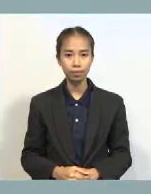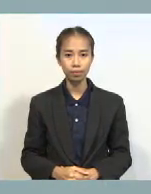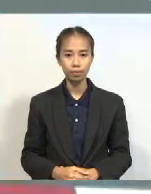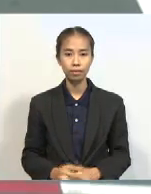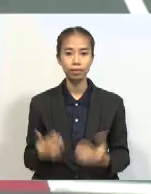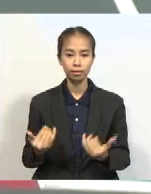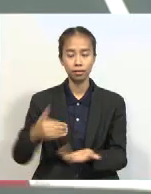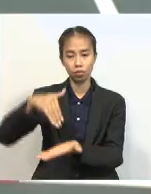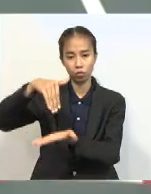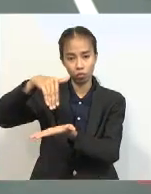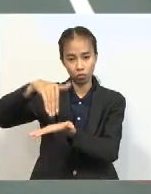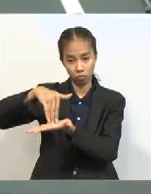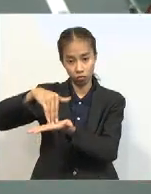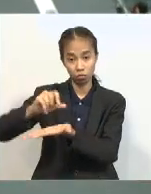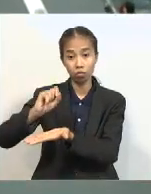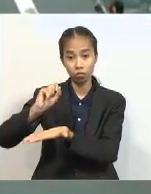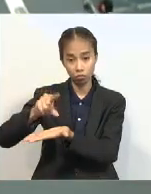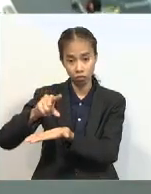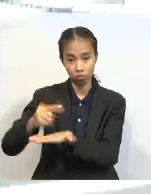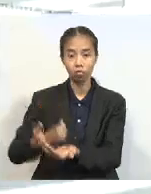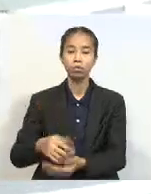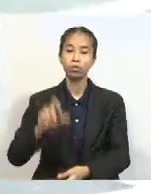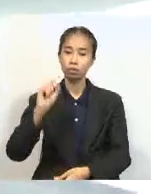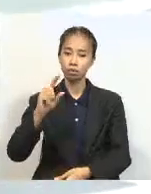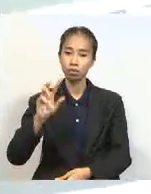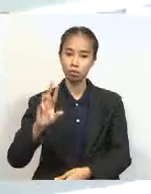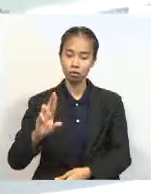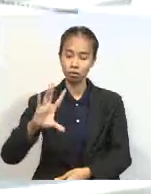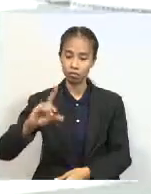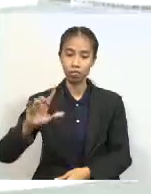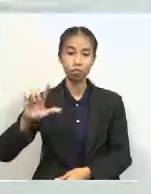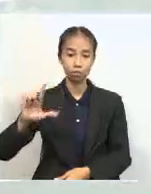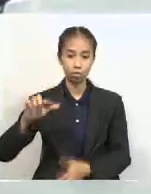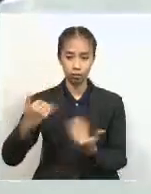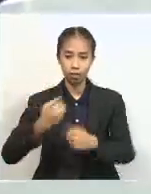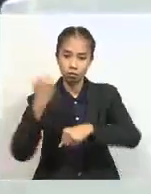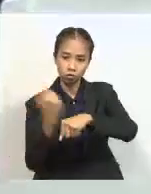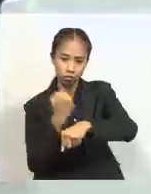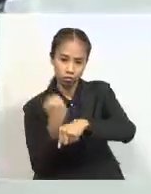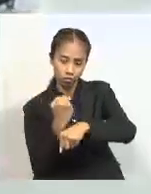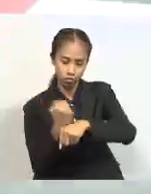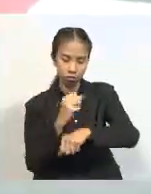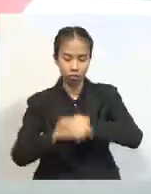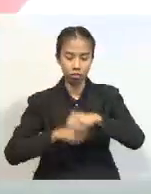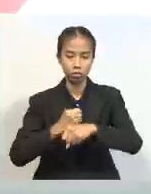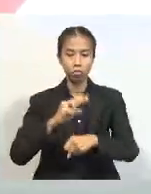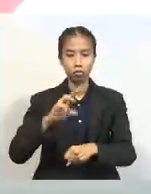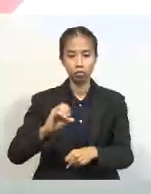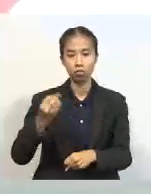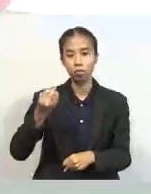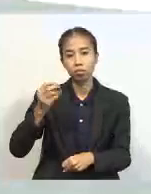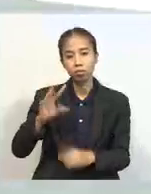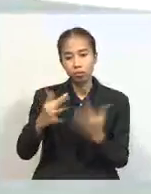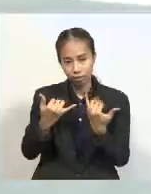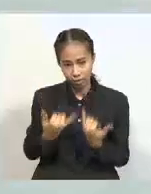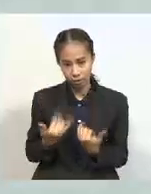ศูนย์อำนวยการรักษาผลประโยชน์ของชาติทางทะเลหรือศรชนจัดการฝึกซ้อมประจำปี2562ผนวกกับการฝึกการบริห